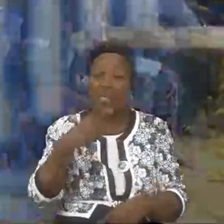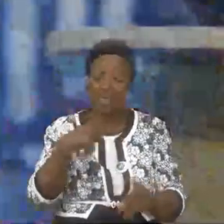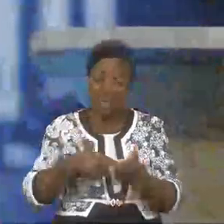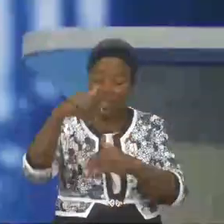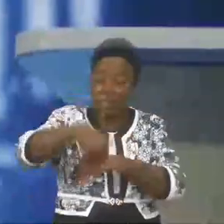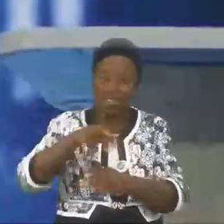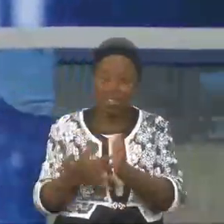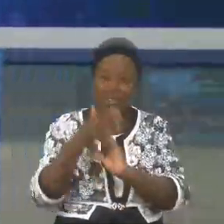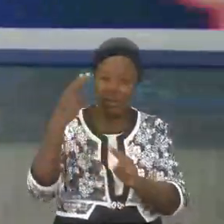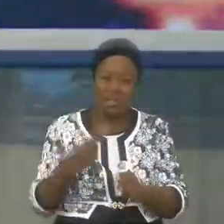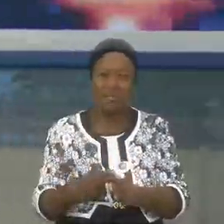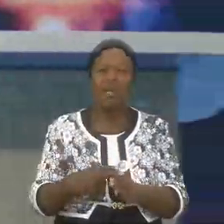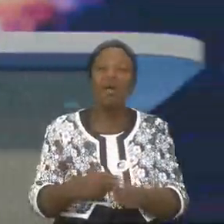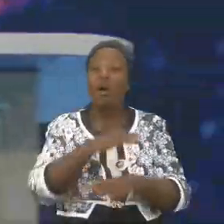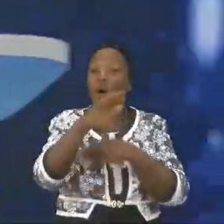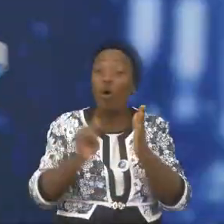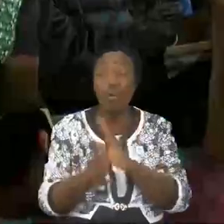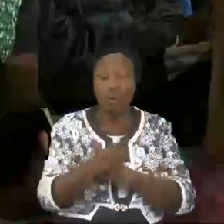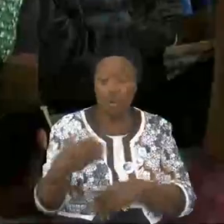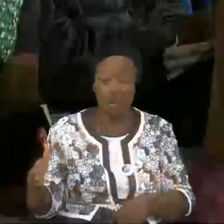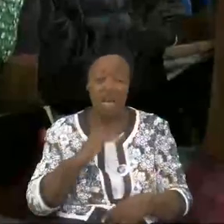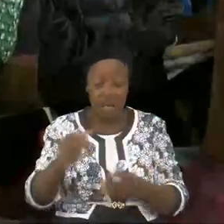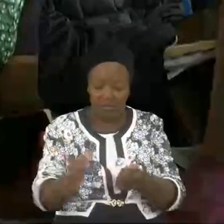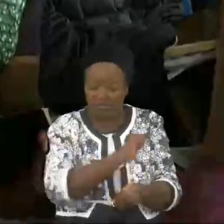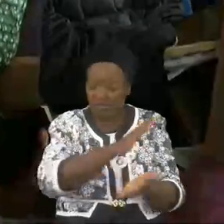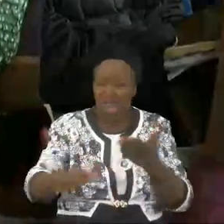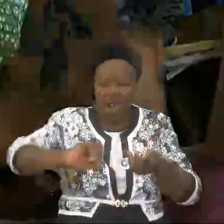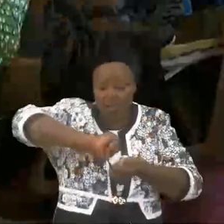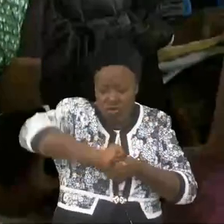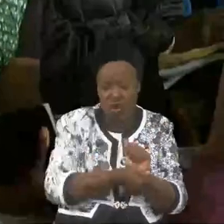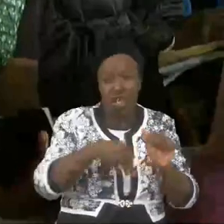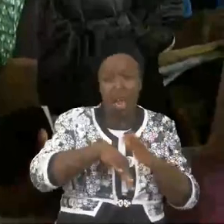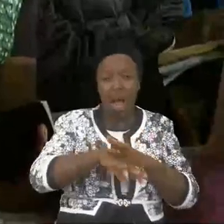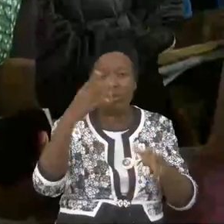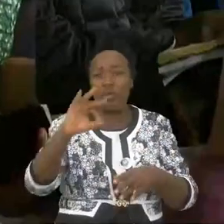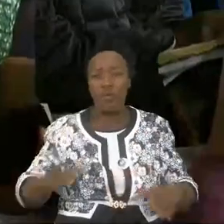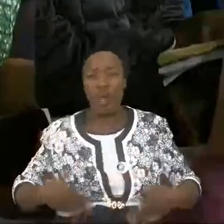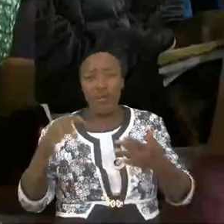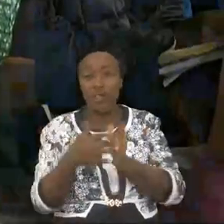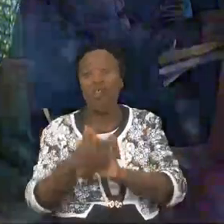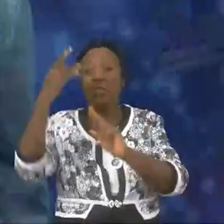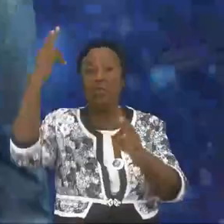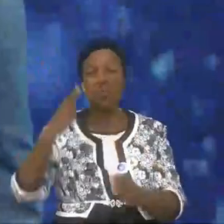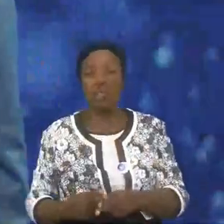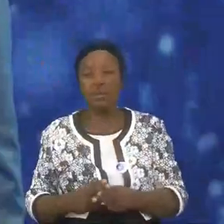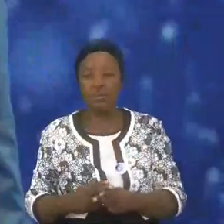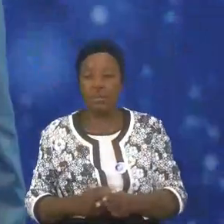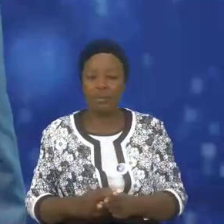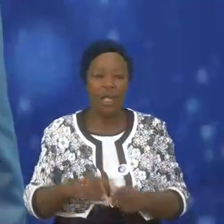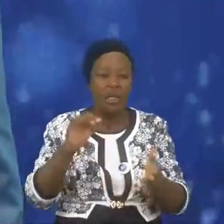Ce soir, toutes ces choses sont détruites de ta vie au nom de